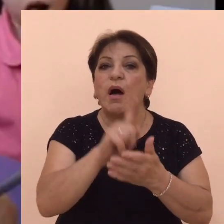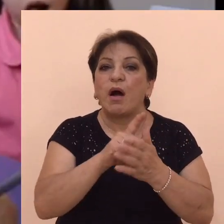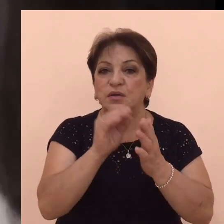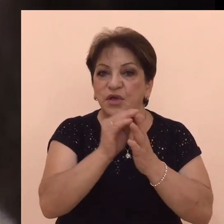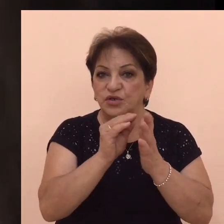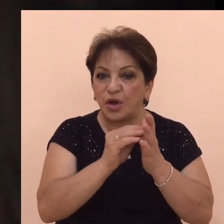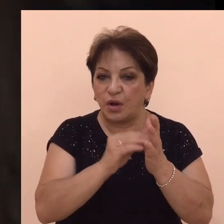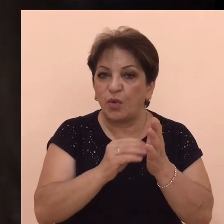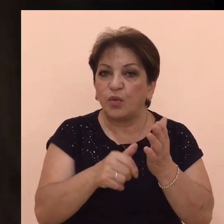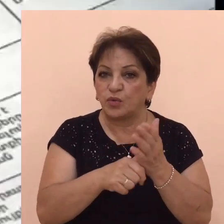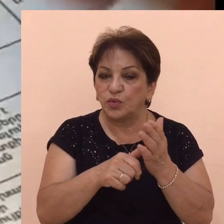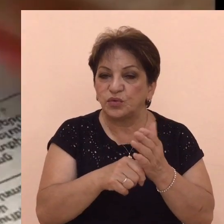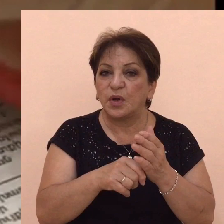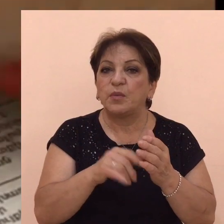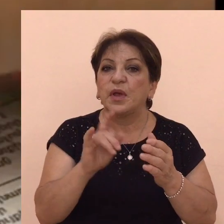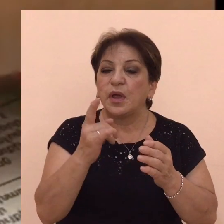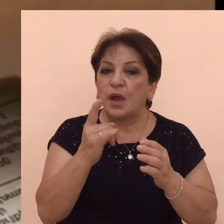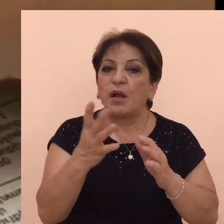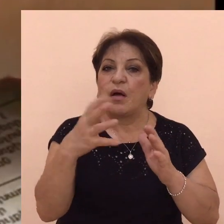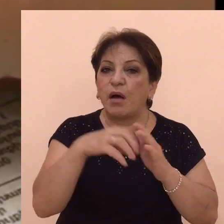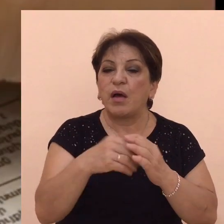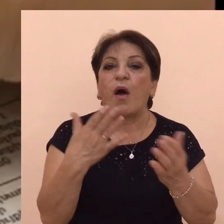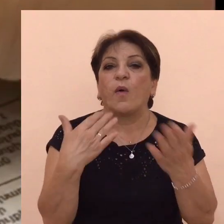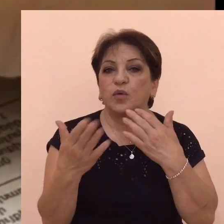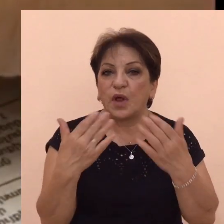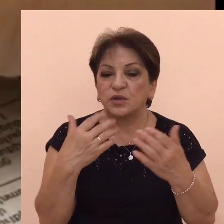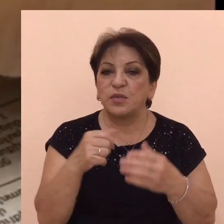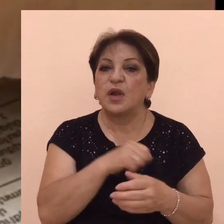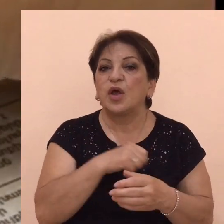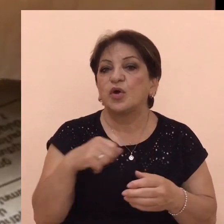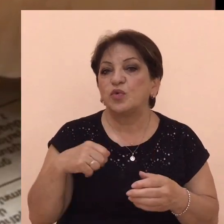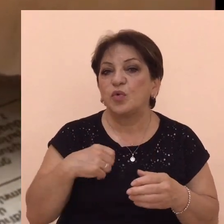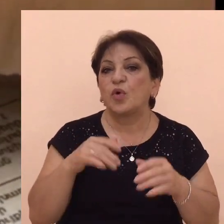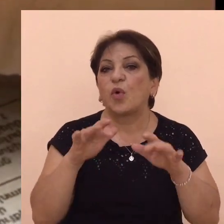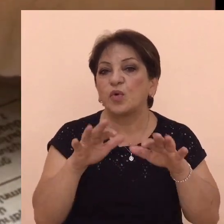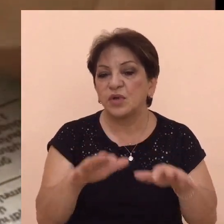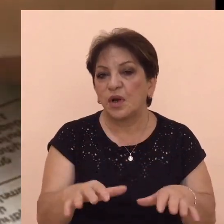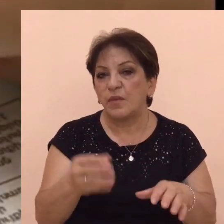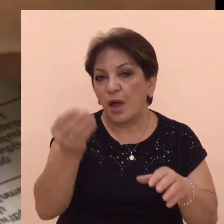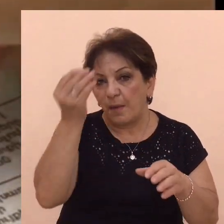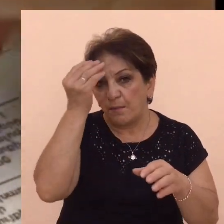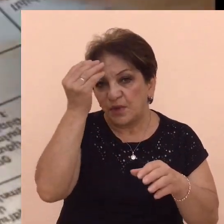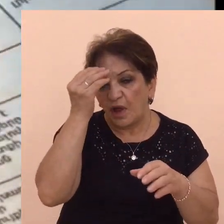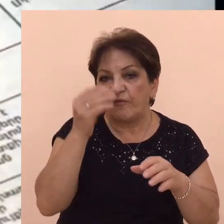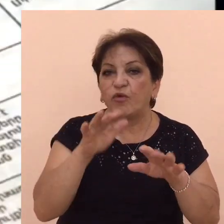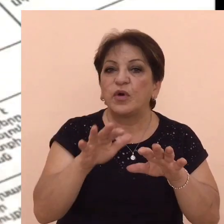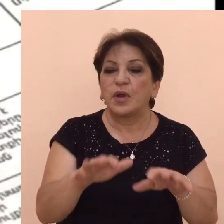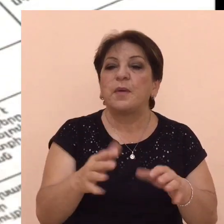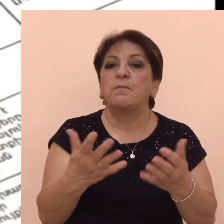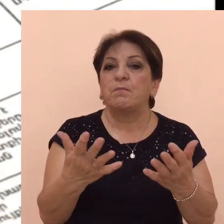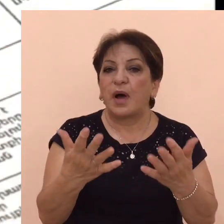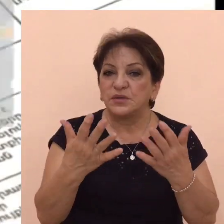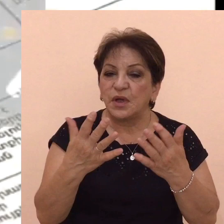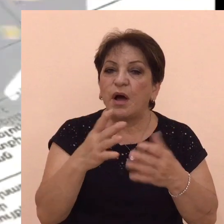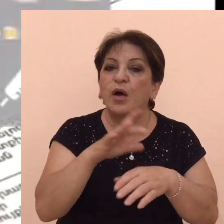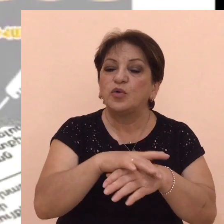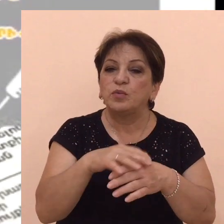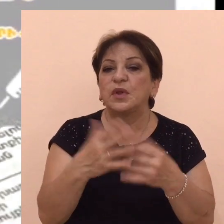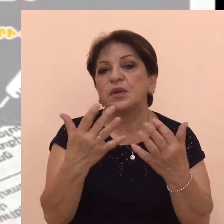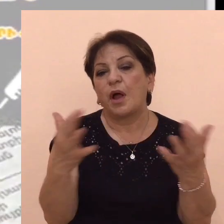որը ընդգրկում է երեխայի հաղորդակցմանը, ինքնուրույն գործելակերպին և մտավոր ունակությունների բացահայտմանը միտված հատուկ